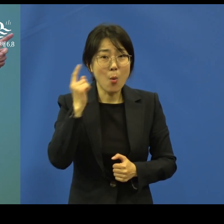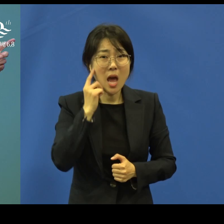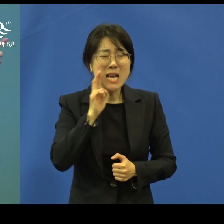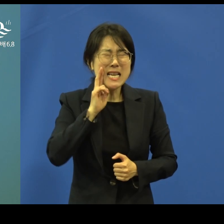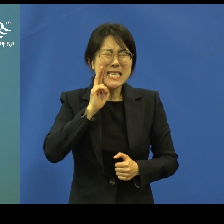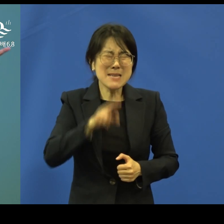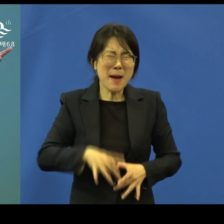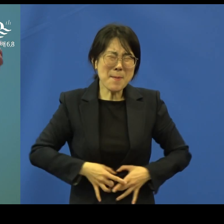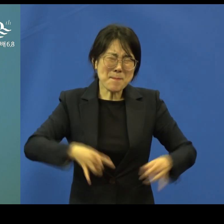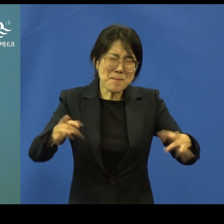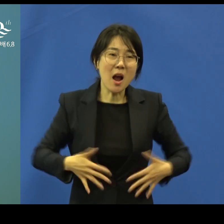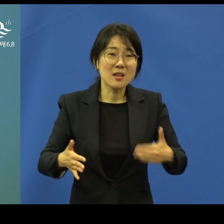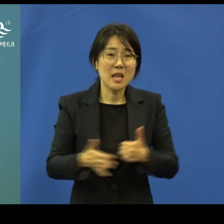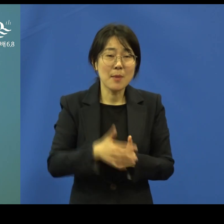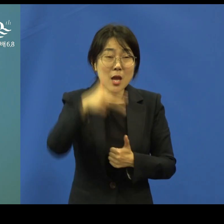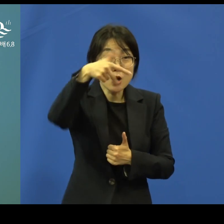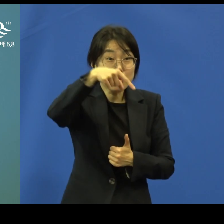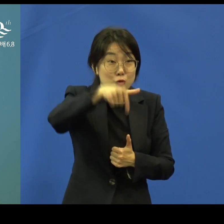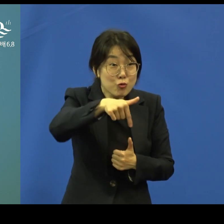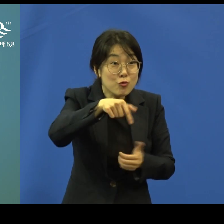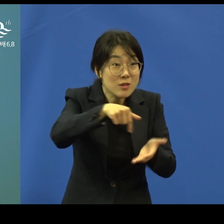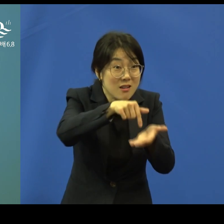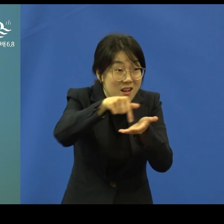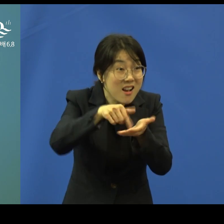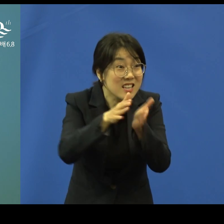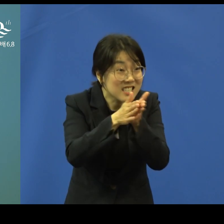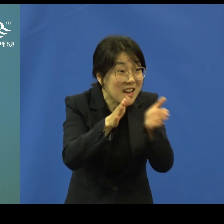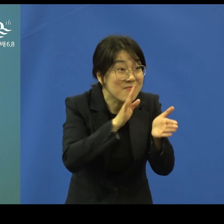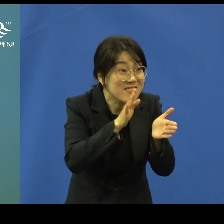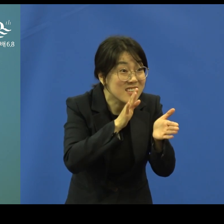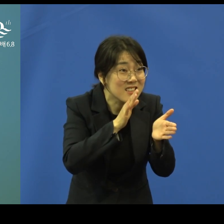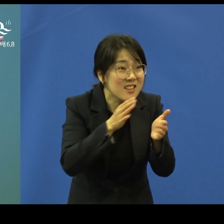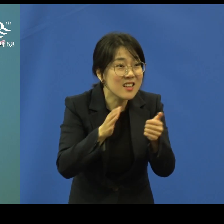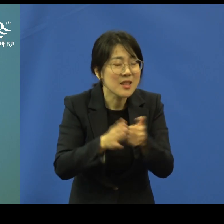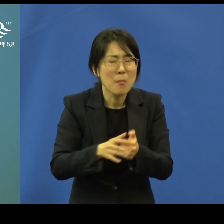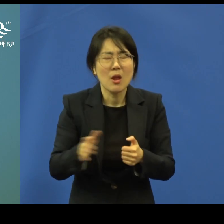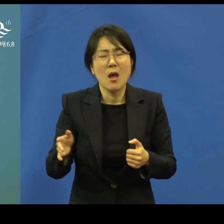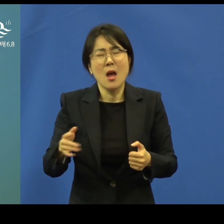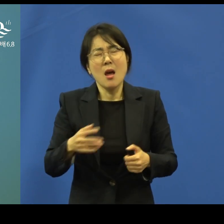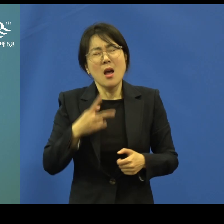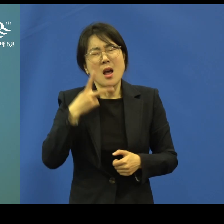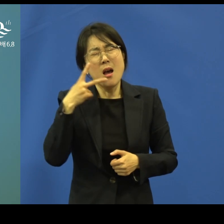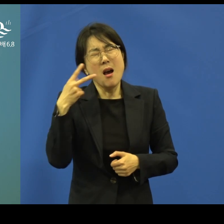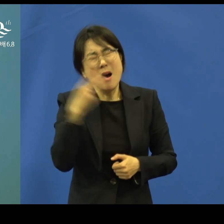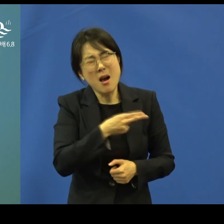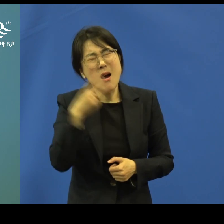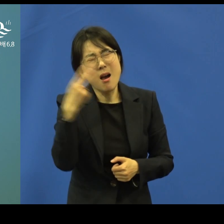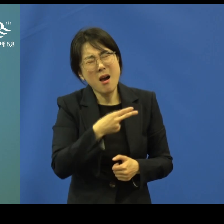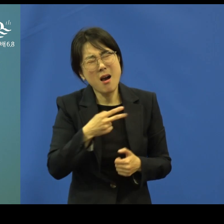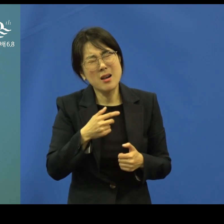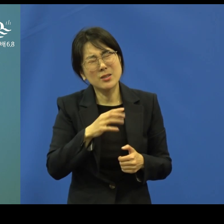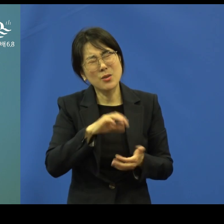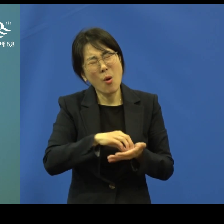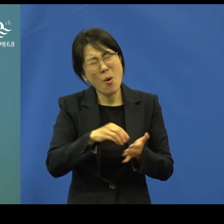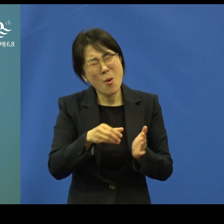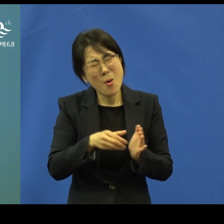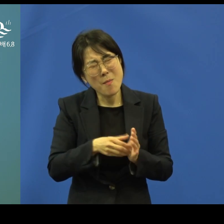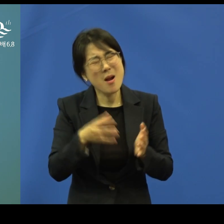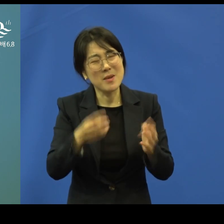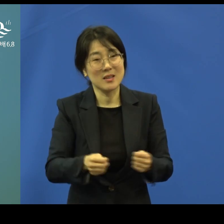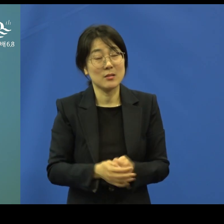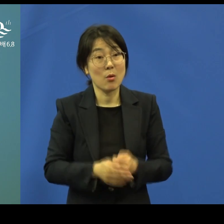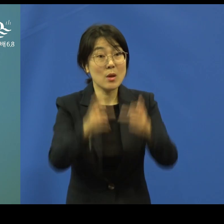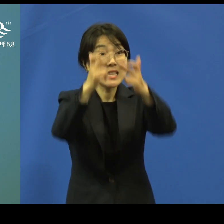금정산에 가면, 금정산도 그냥 거의 해발 750 그런 고지예요. 금정산에도 랜턴 들고 산기도 많이